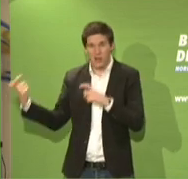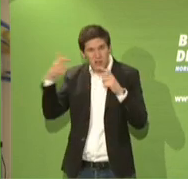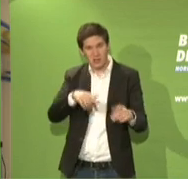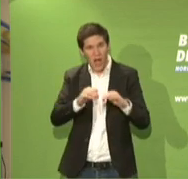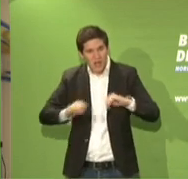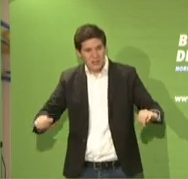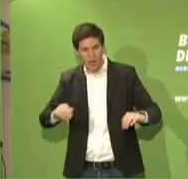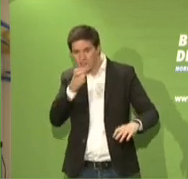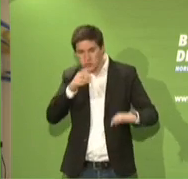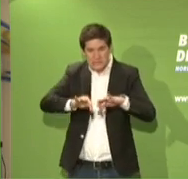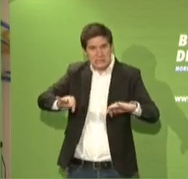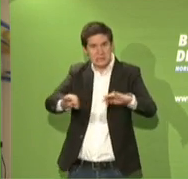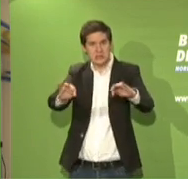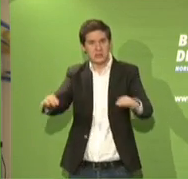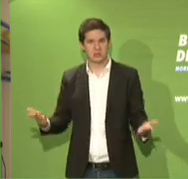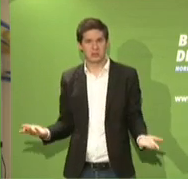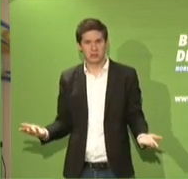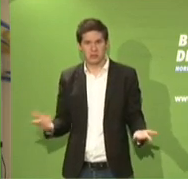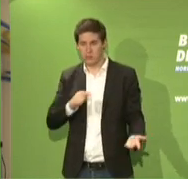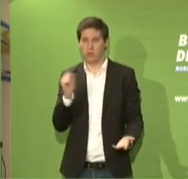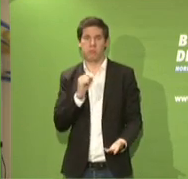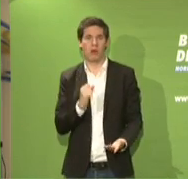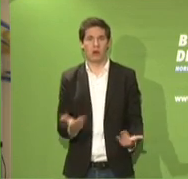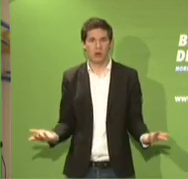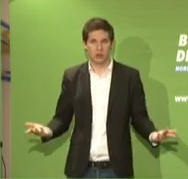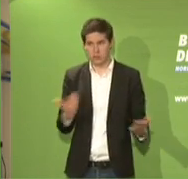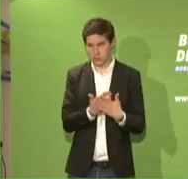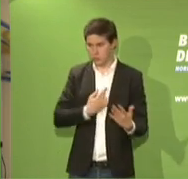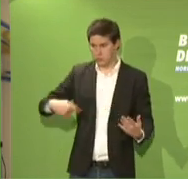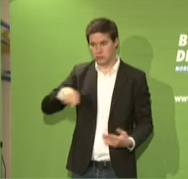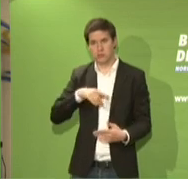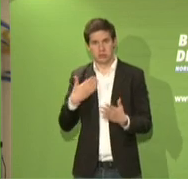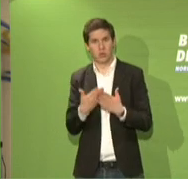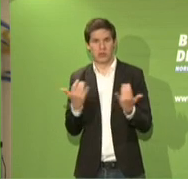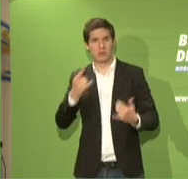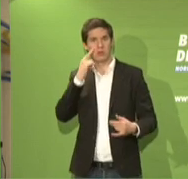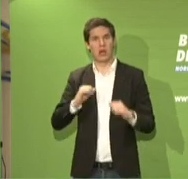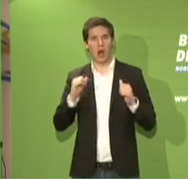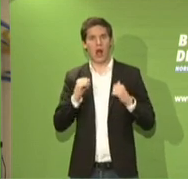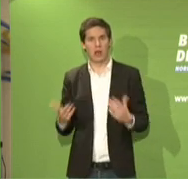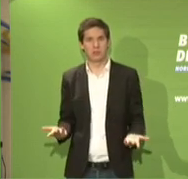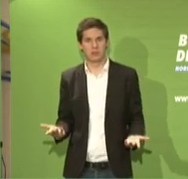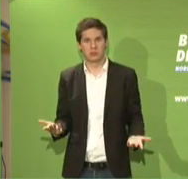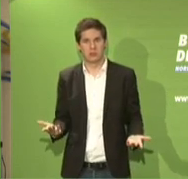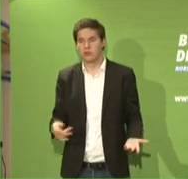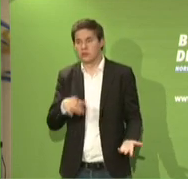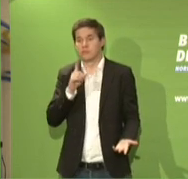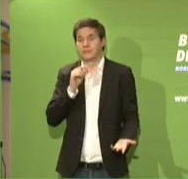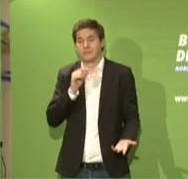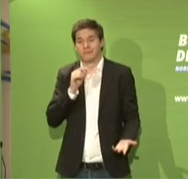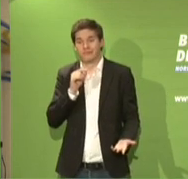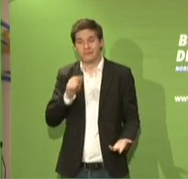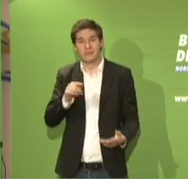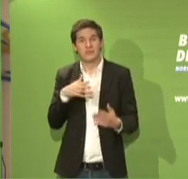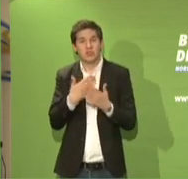gewährleisten. Und das, liebe Freundinnen und Freunde, ist ein Erlebnis, das wir gerade miteinander haben, dass ein Satz, der unsere Politik